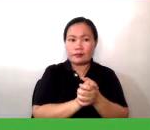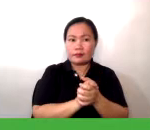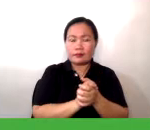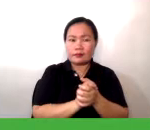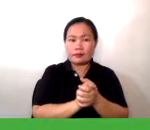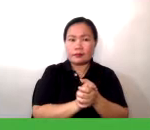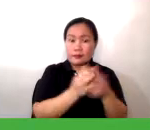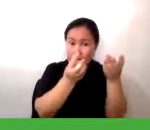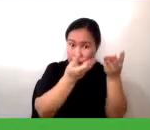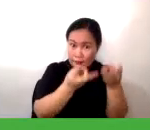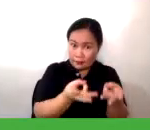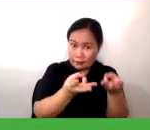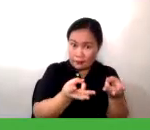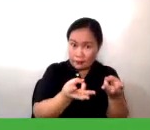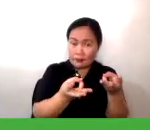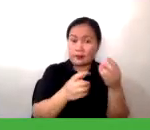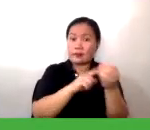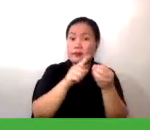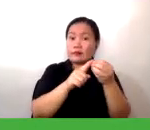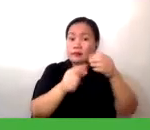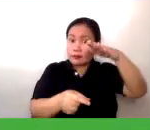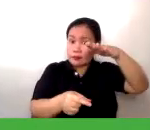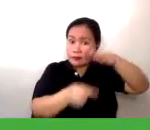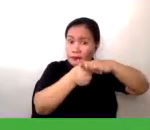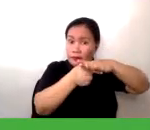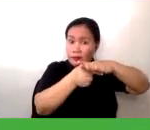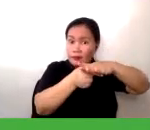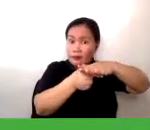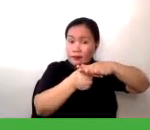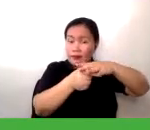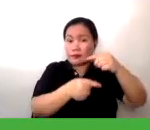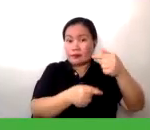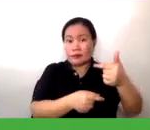So, weight relates to the gravitational pull